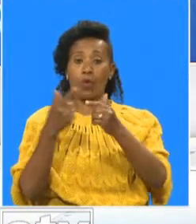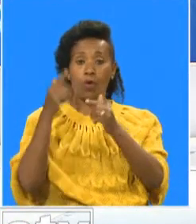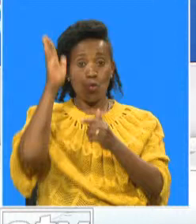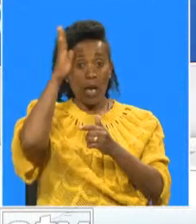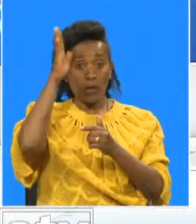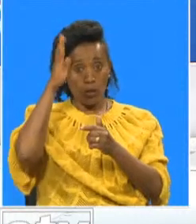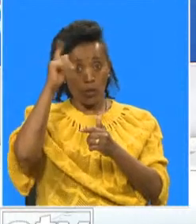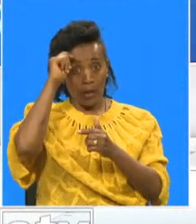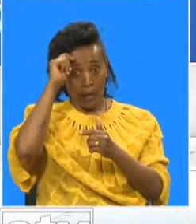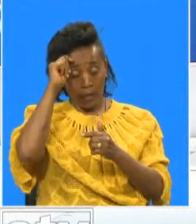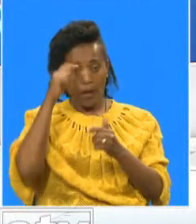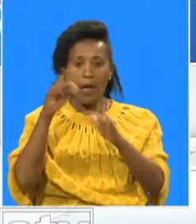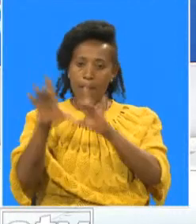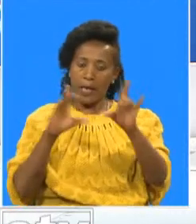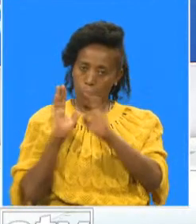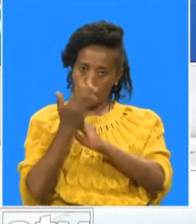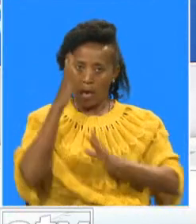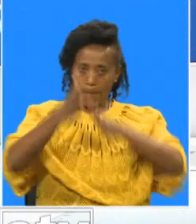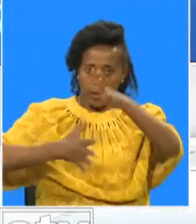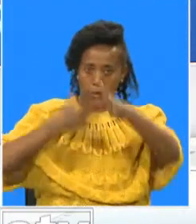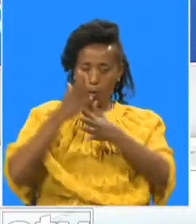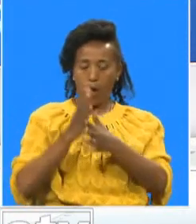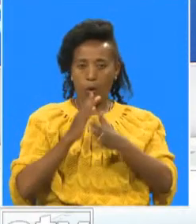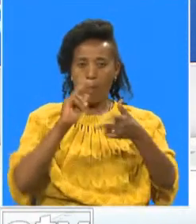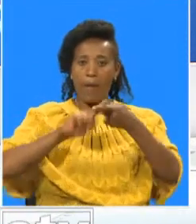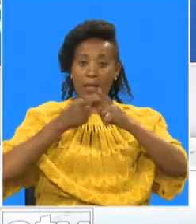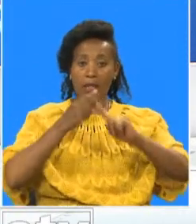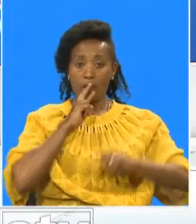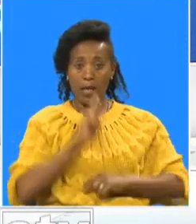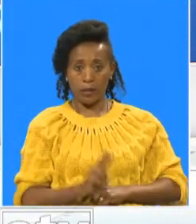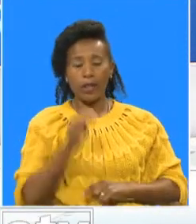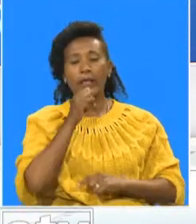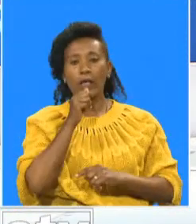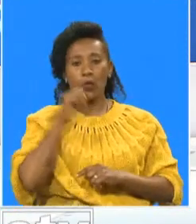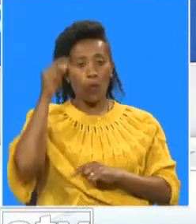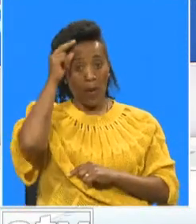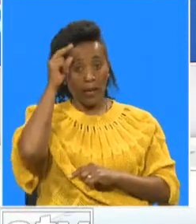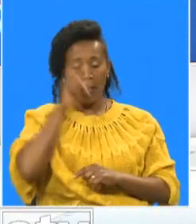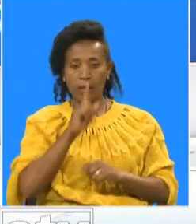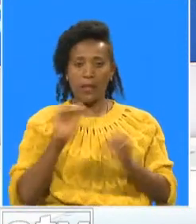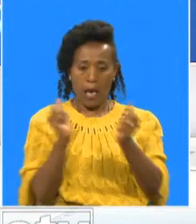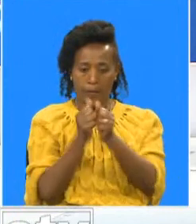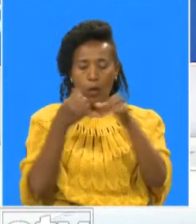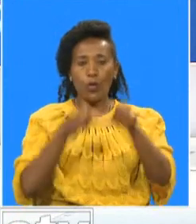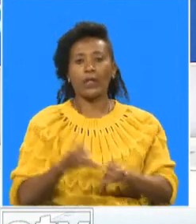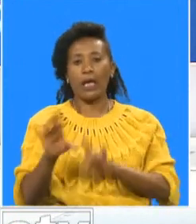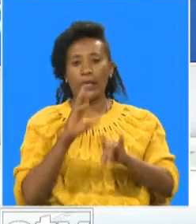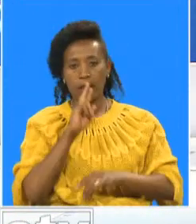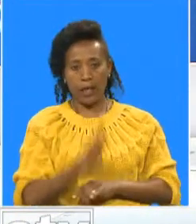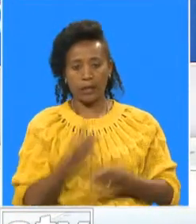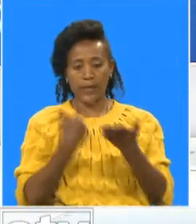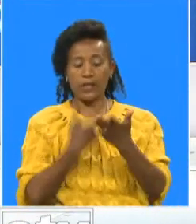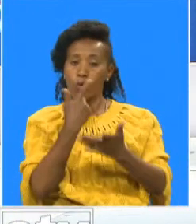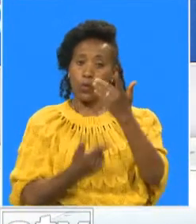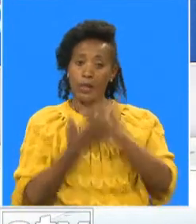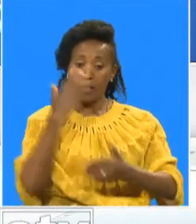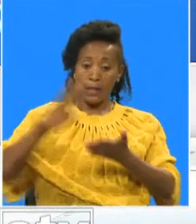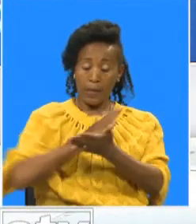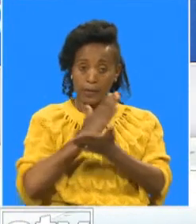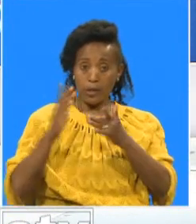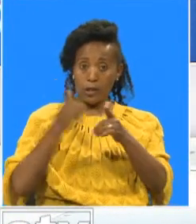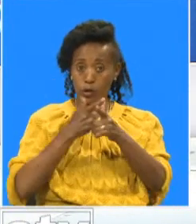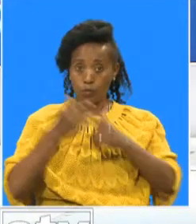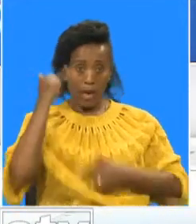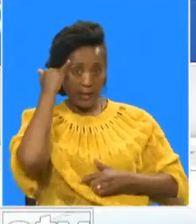ታዬ አብሬያችሁ ቆይታ የማደርግ ይሆናል። የምልክት ቋንቋ ባልደረባችን እቴቱ ባየለኝም አብራን ቆይታ ታደርጋለች። በዚህ ውይይት ለመሳተፍ